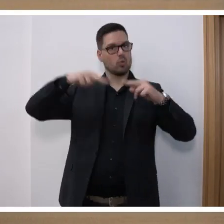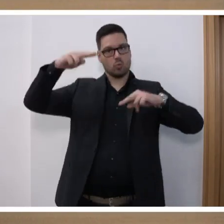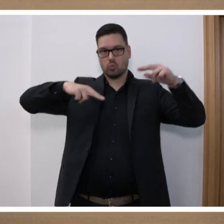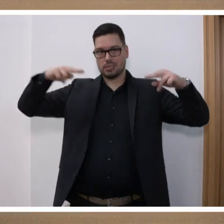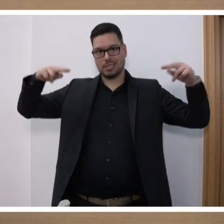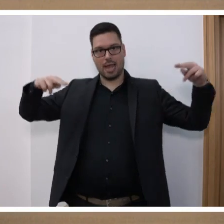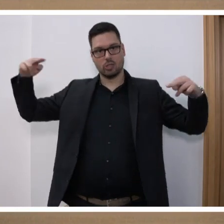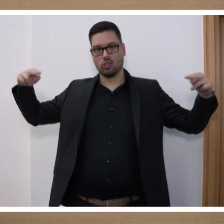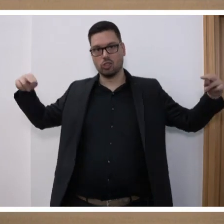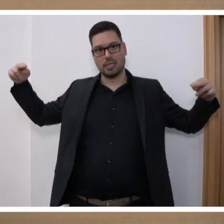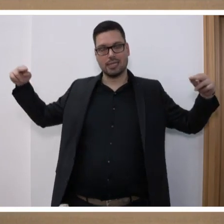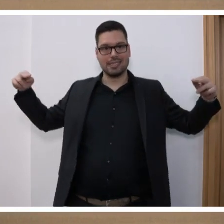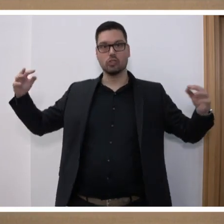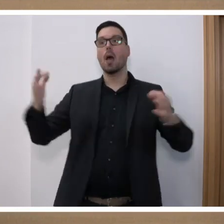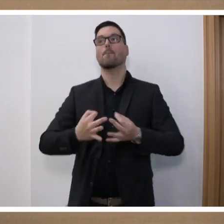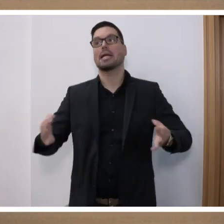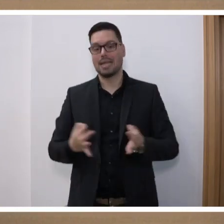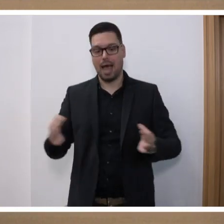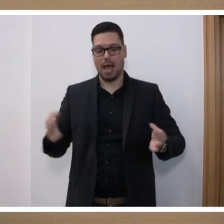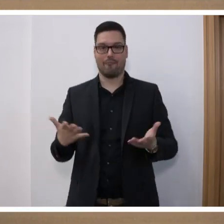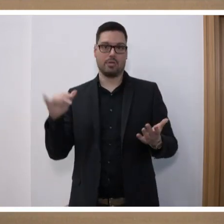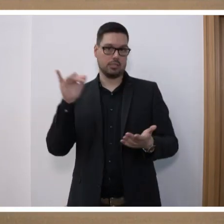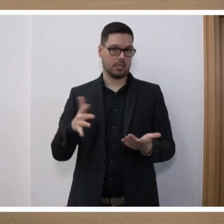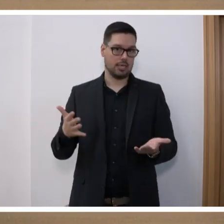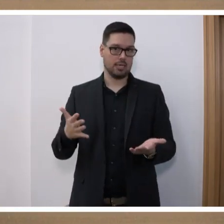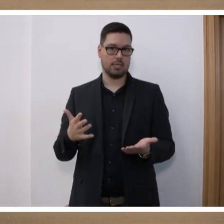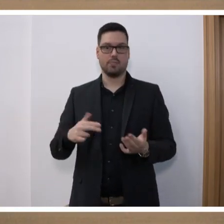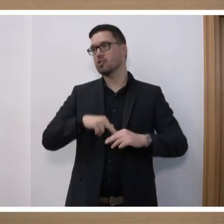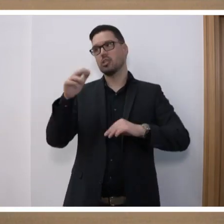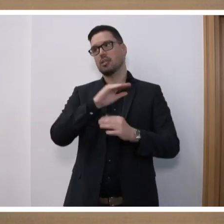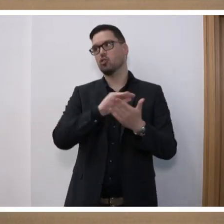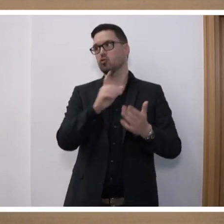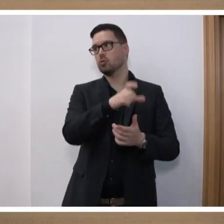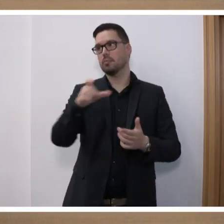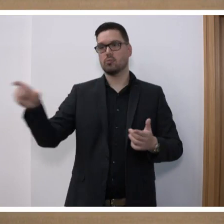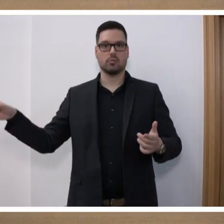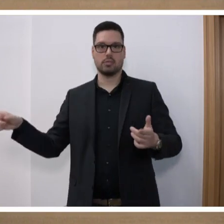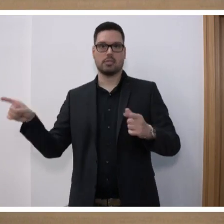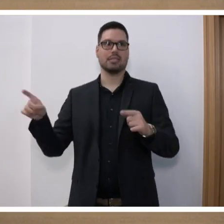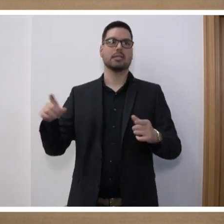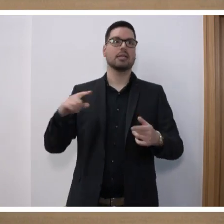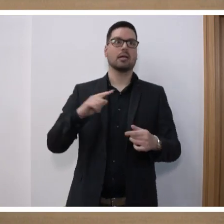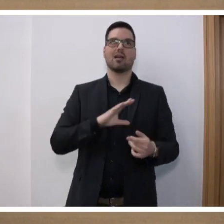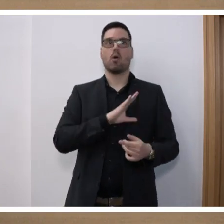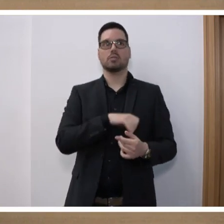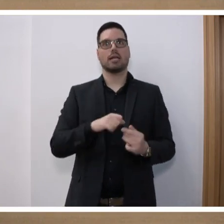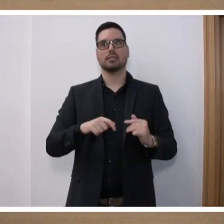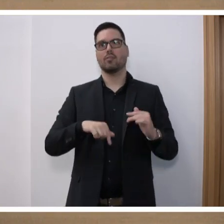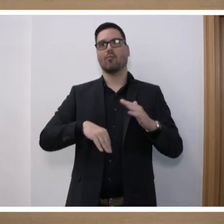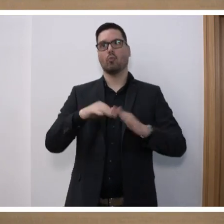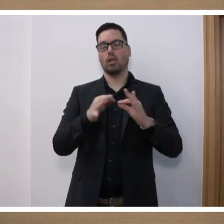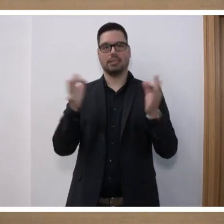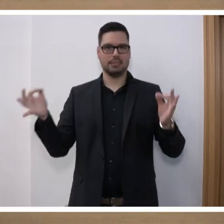unterschiedlichen Bedarfe es dort gibt. Es ist nicht jede Schülerin und Schüler hält es den ganzen Tag aus, in